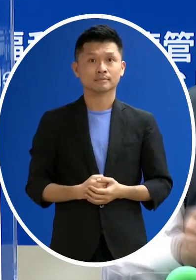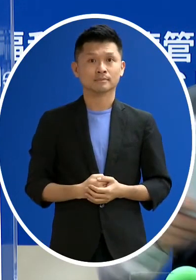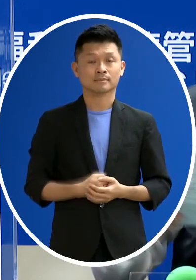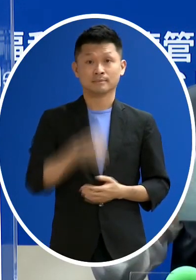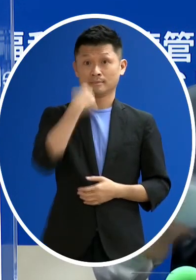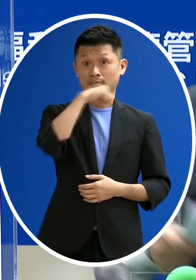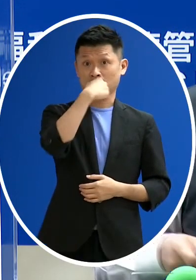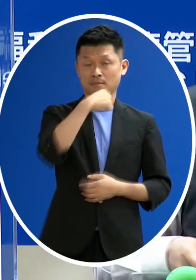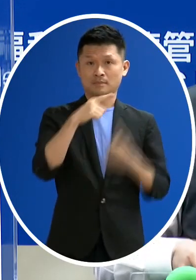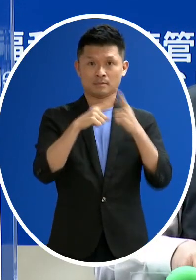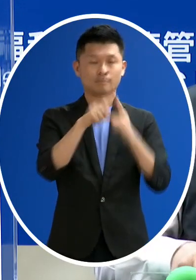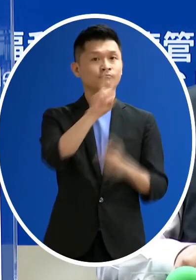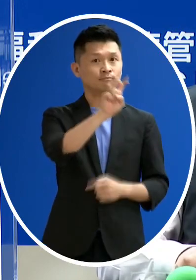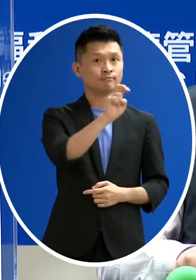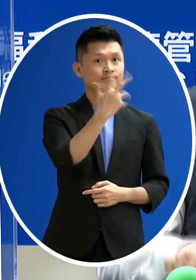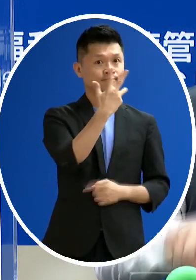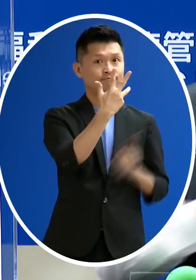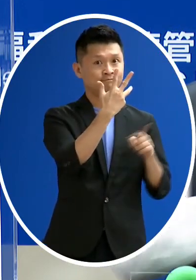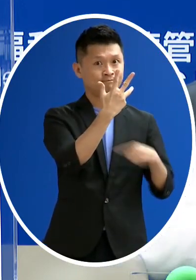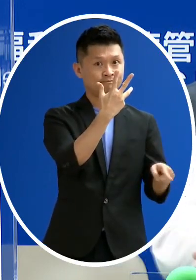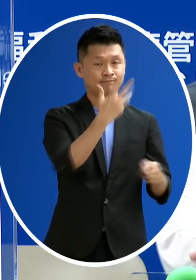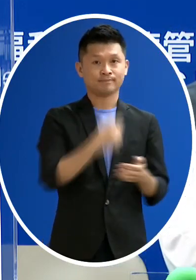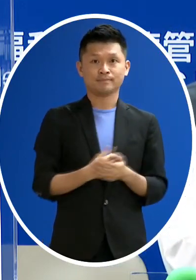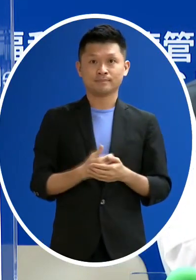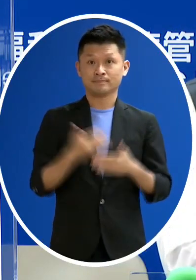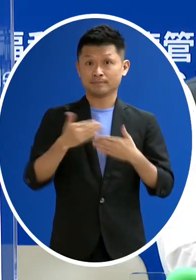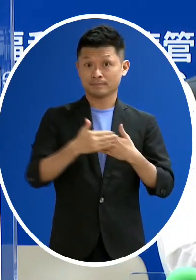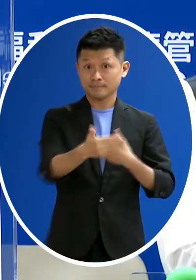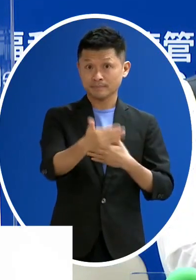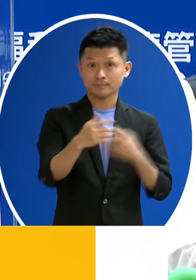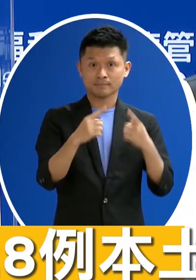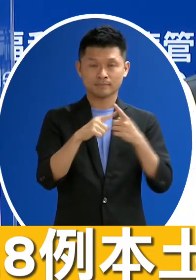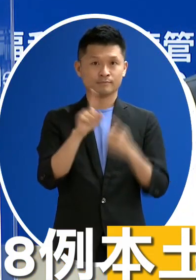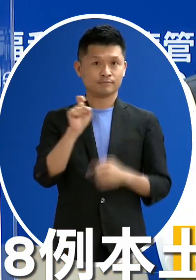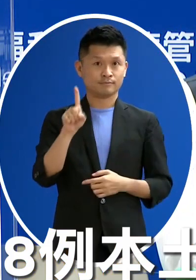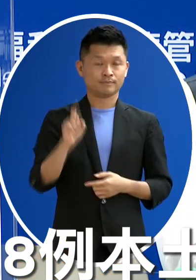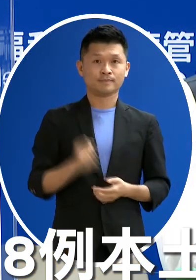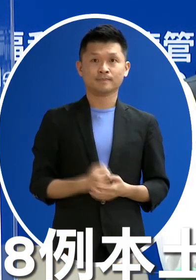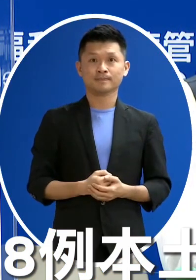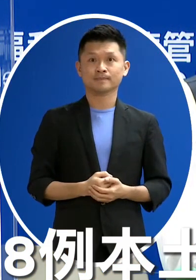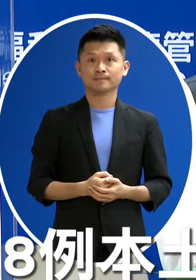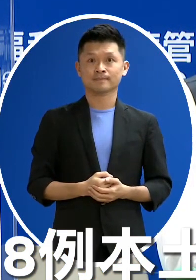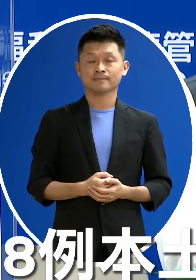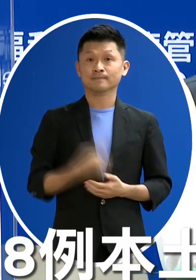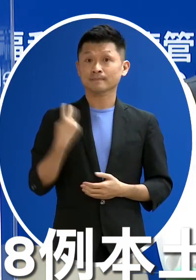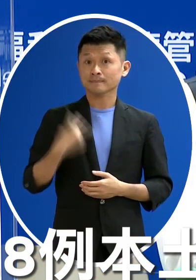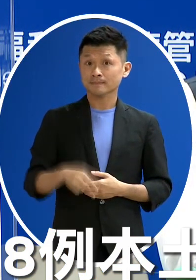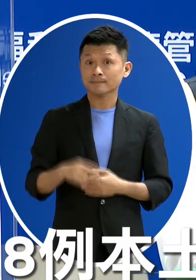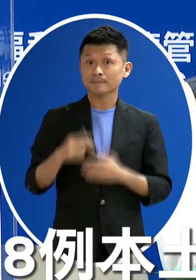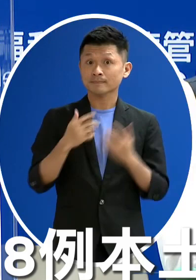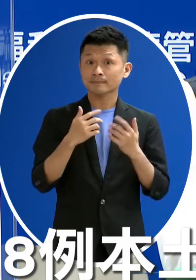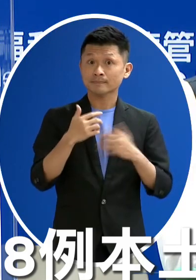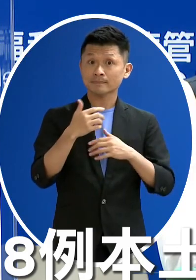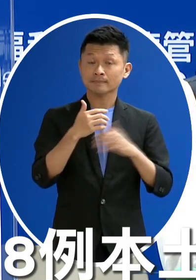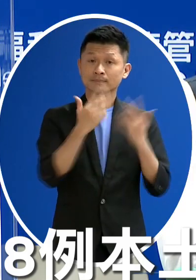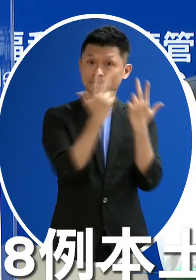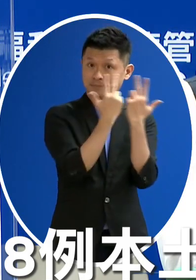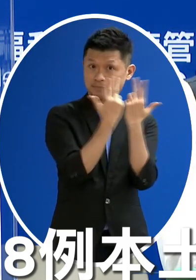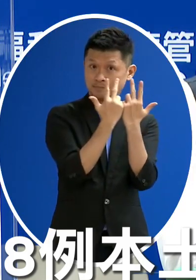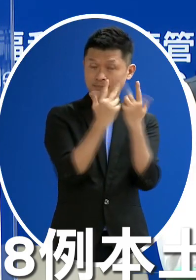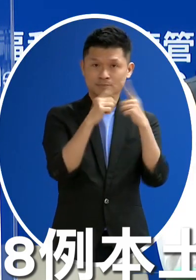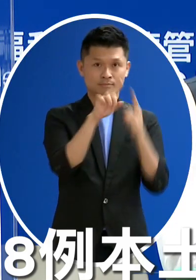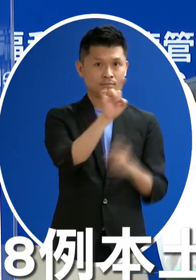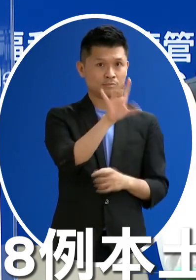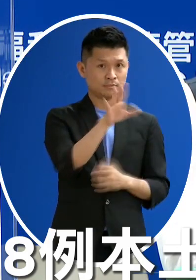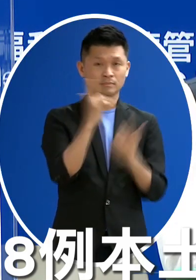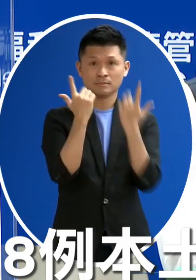是本土病例28位，那居隔阳性的是11位。好，那居住的县市哈，新北市